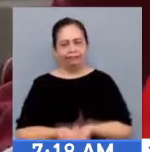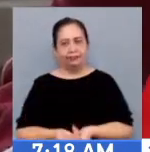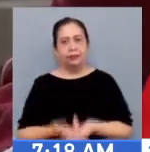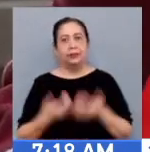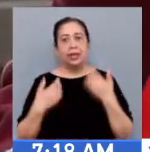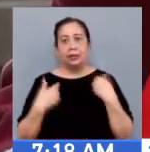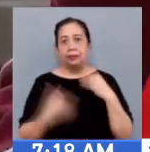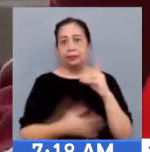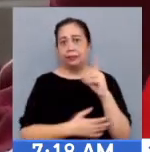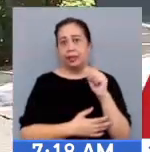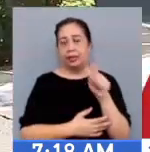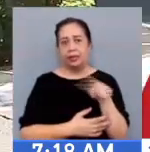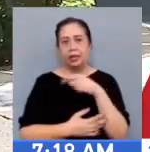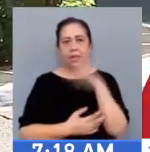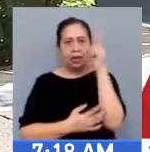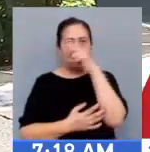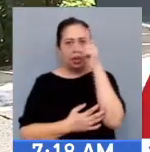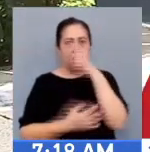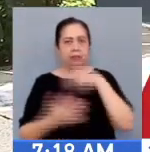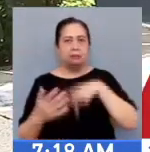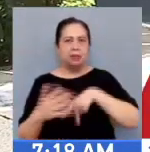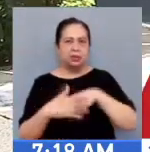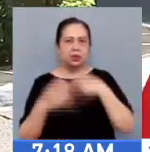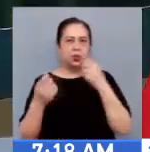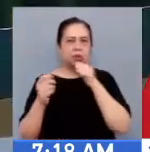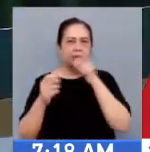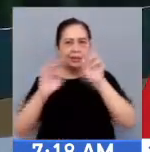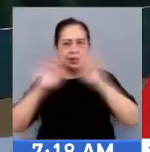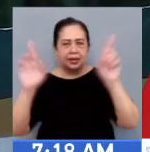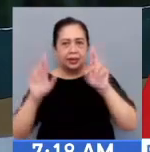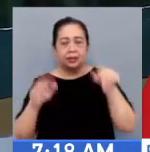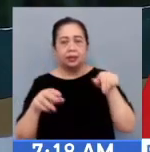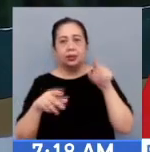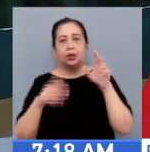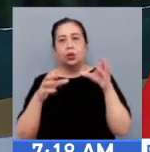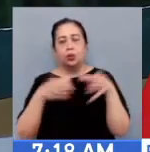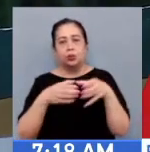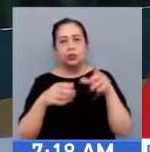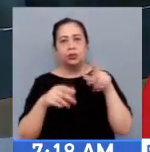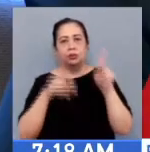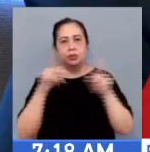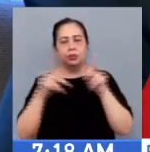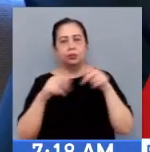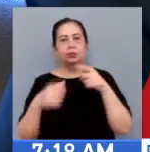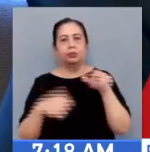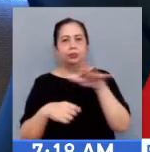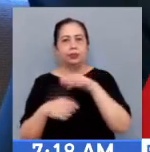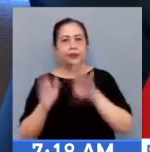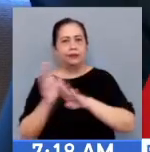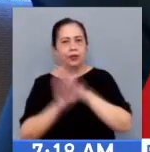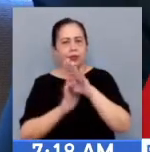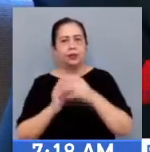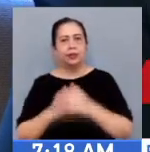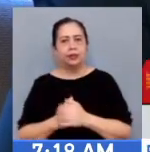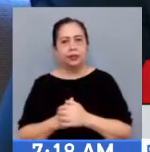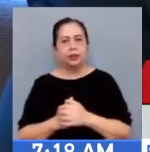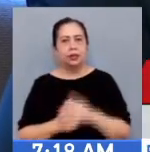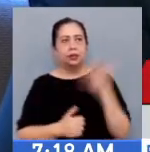sa unintended pregnancy ang Commission on Population and Development o PAPCOM. Noong